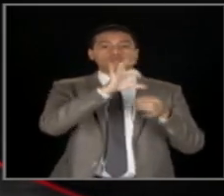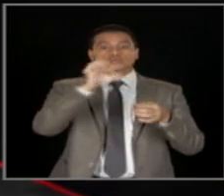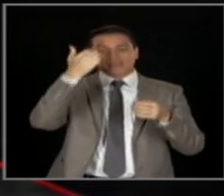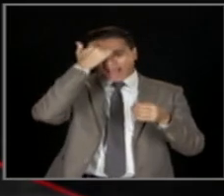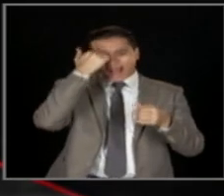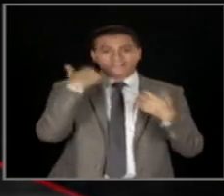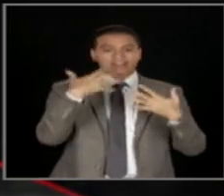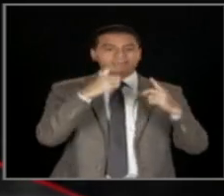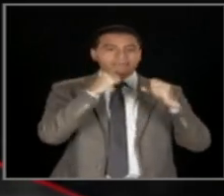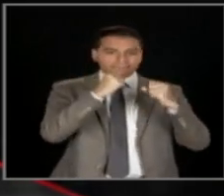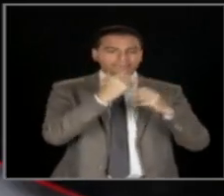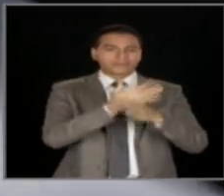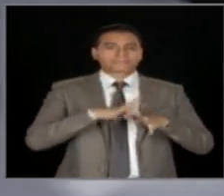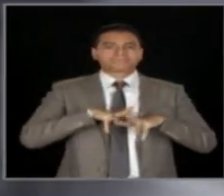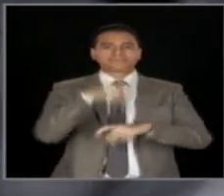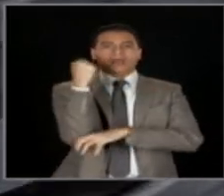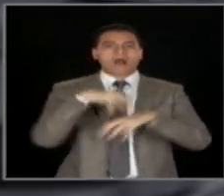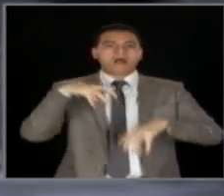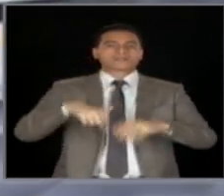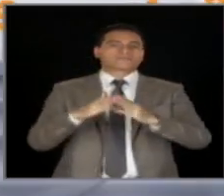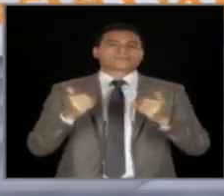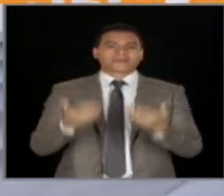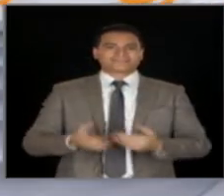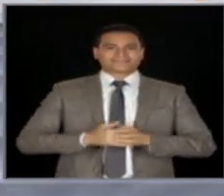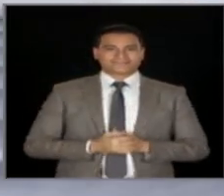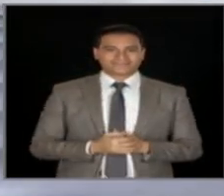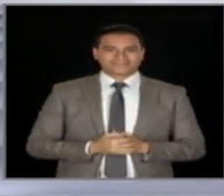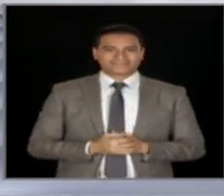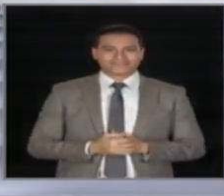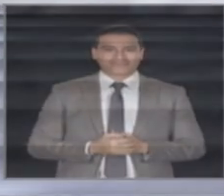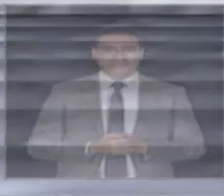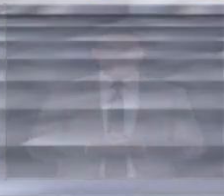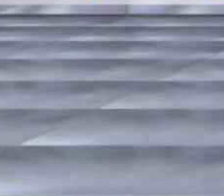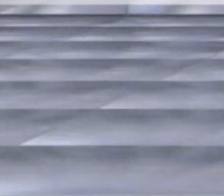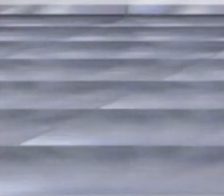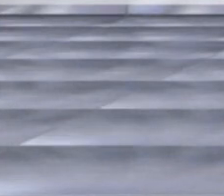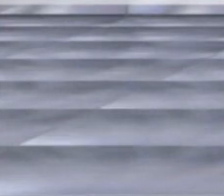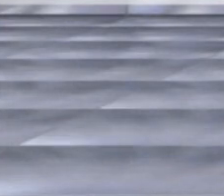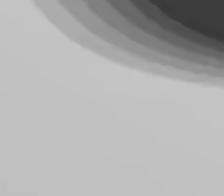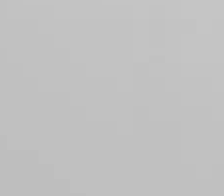3,900,000 جنيه في خزنة البنك الأهلي لتطوير الكرة المصرية.